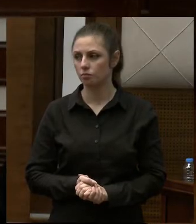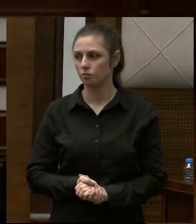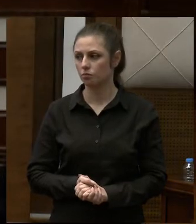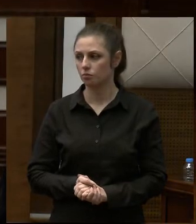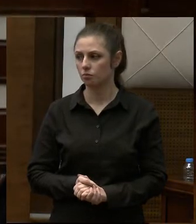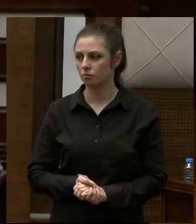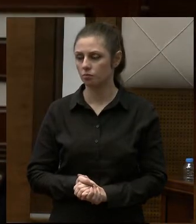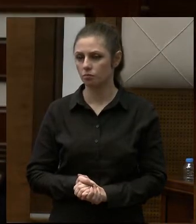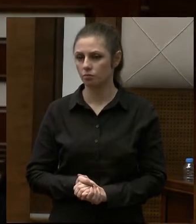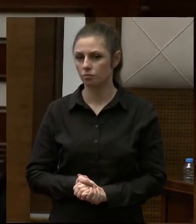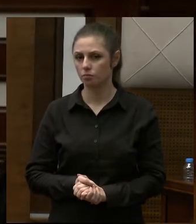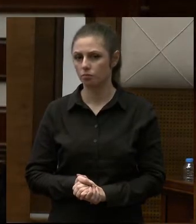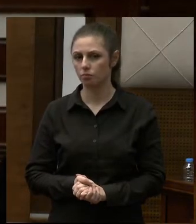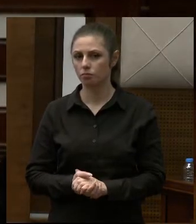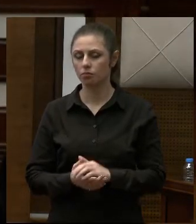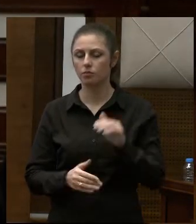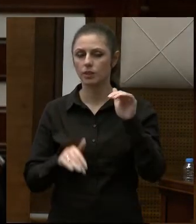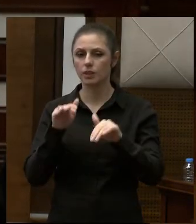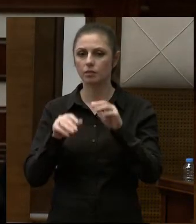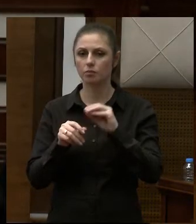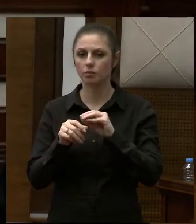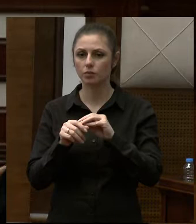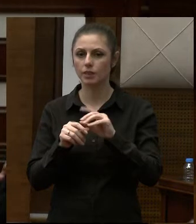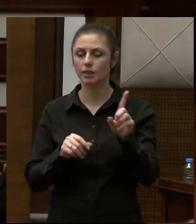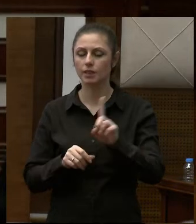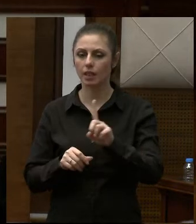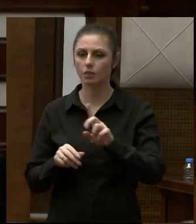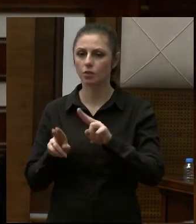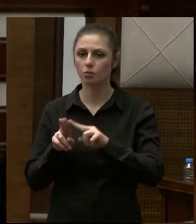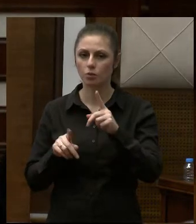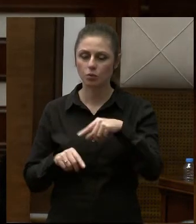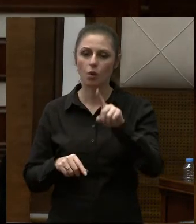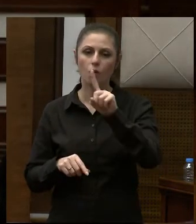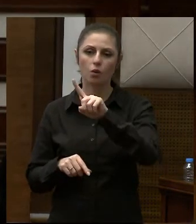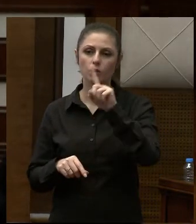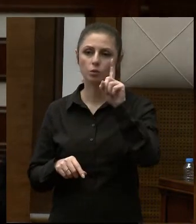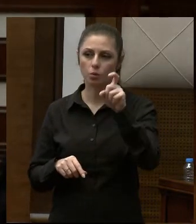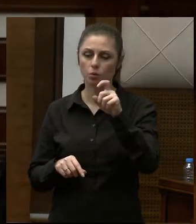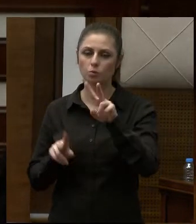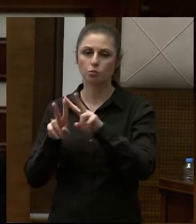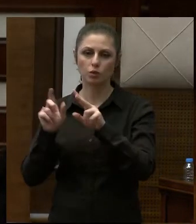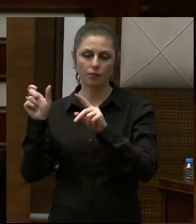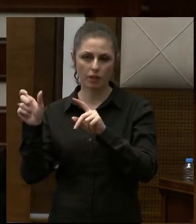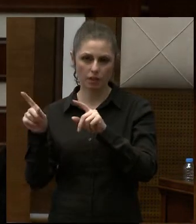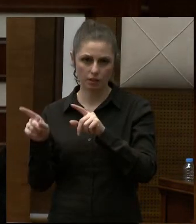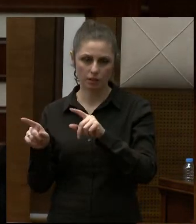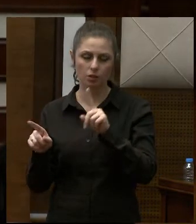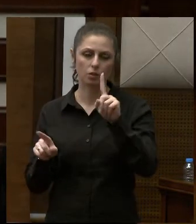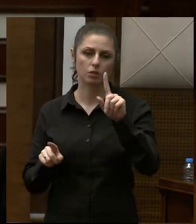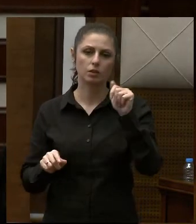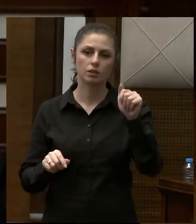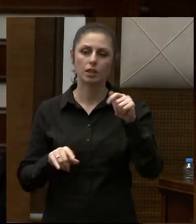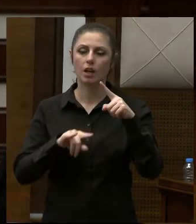duyurum. Evet. Yapılan seçim sonucu denetim komisyonu üyeliklerine 19 oyla Mustafa Aydın ve 16'şar